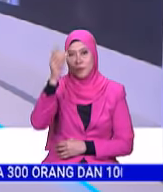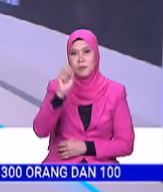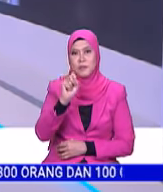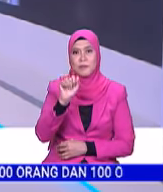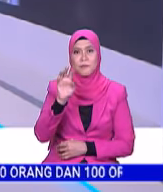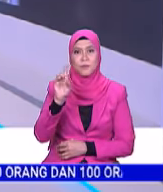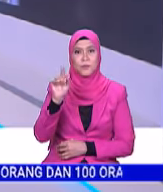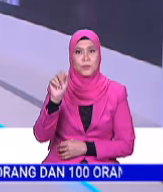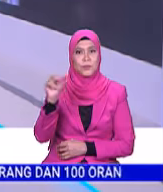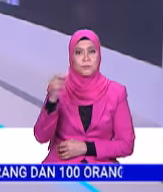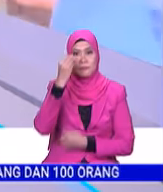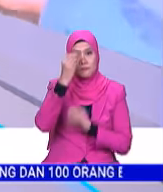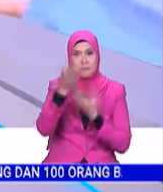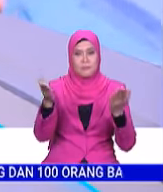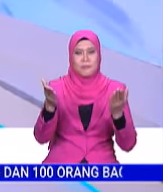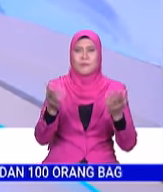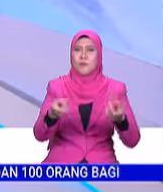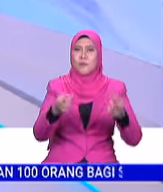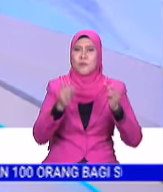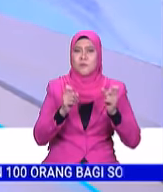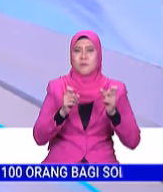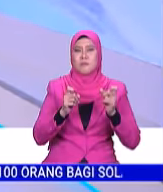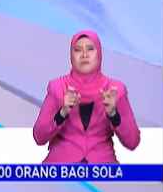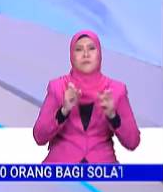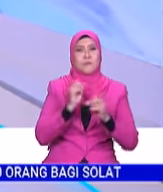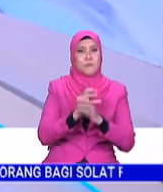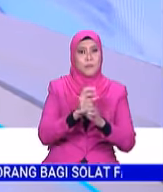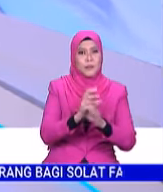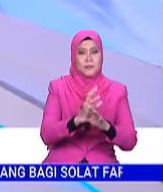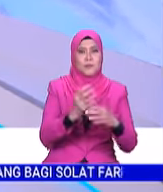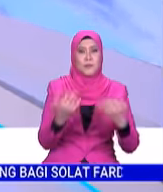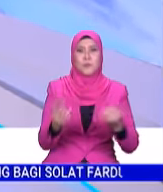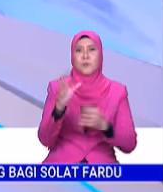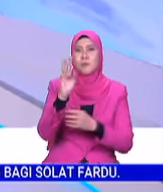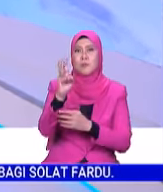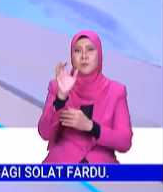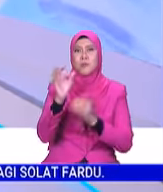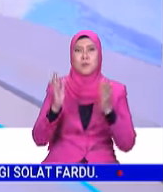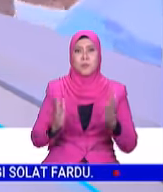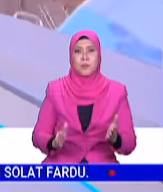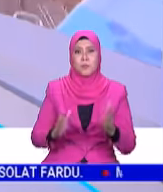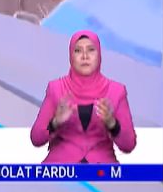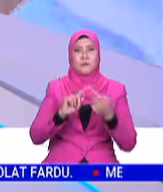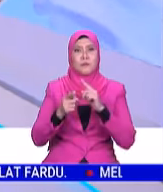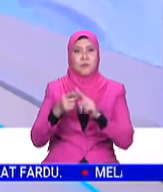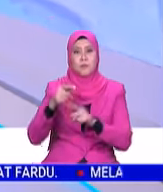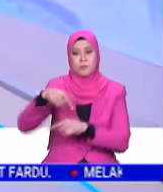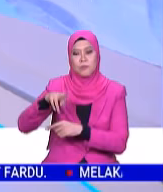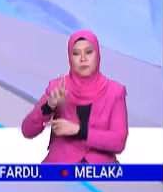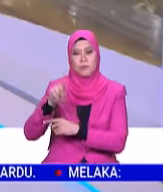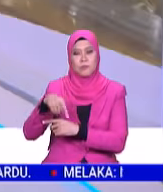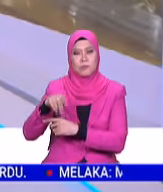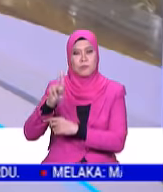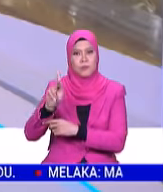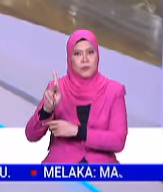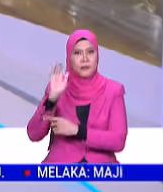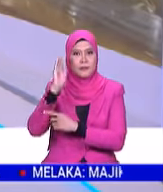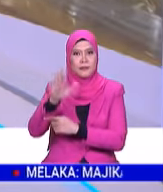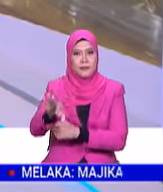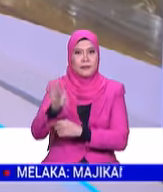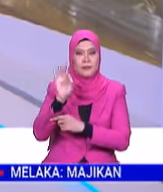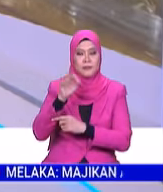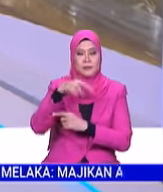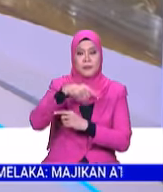Abdullah berkata untuk menyegerakan inisiatif ini, 600 orang rakan pupuk bakal dilantik Pusat Internet Komuniti